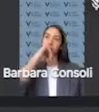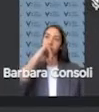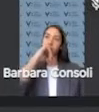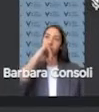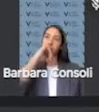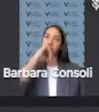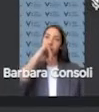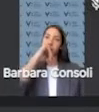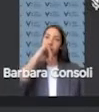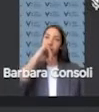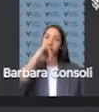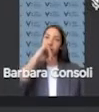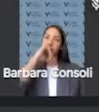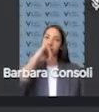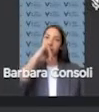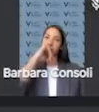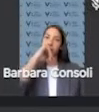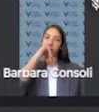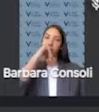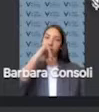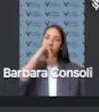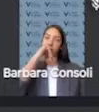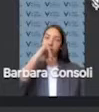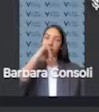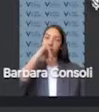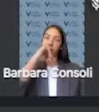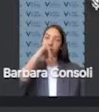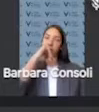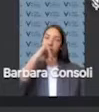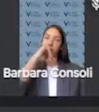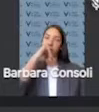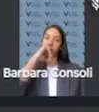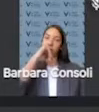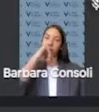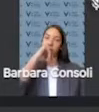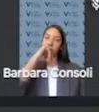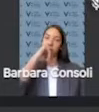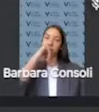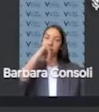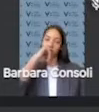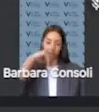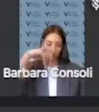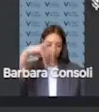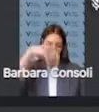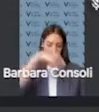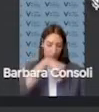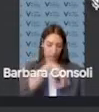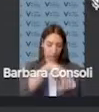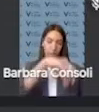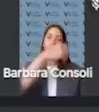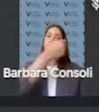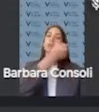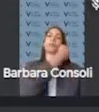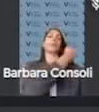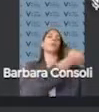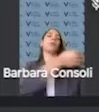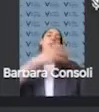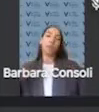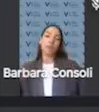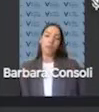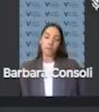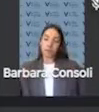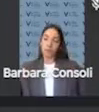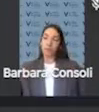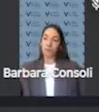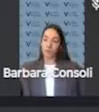chi è abituato a un altro tipo di studio? E cioè, ci si riesce in questo perché c'è proprio la collaborazione.